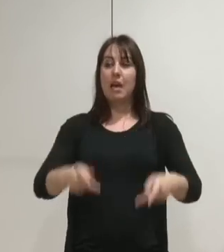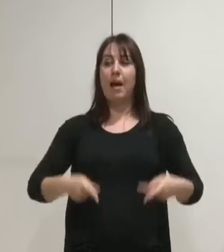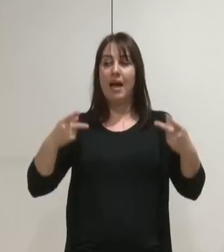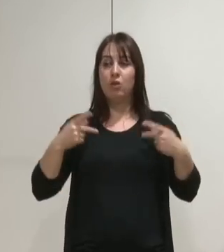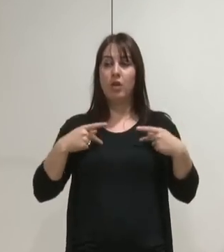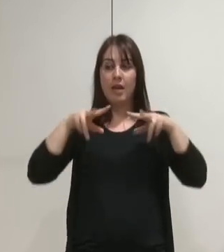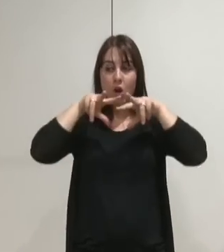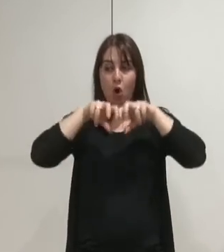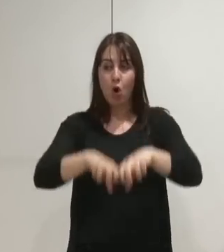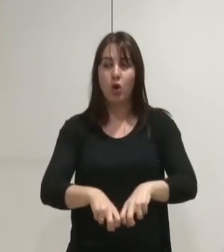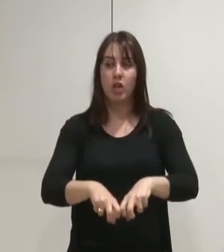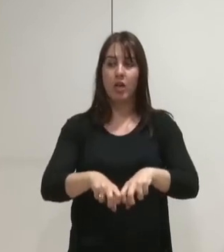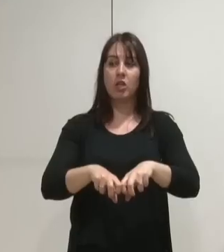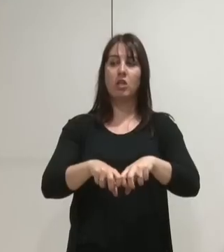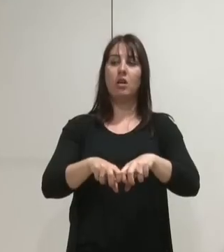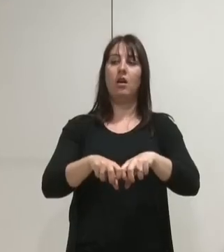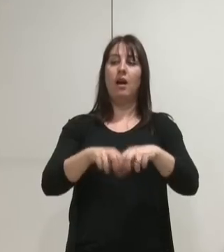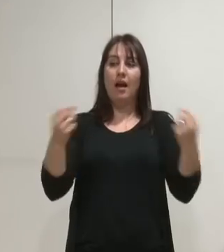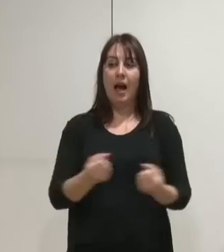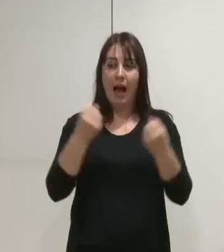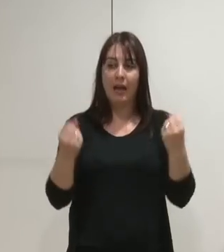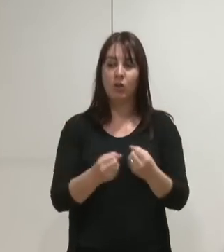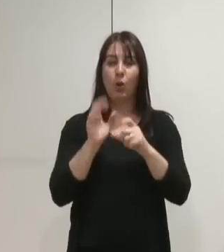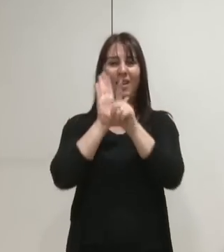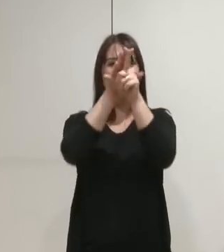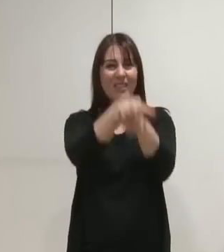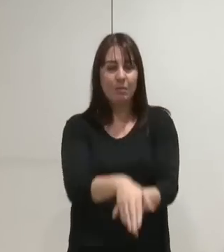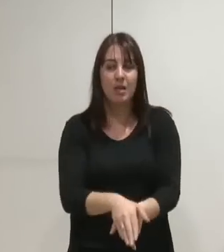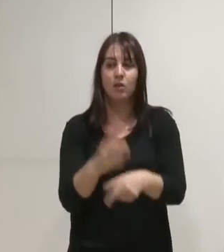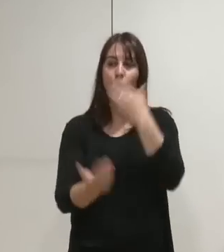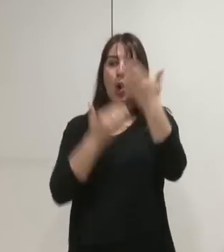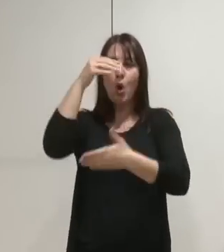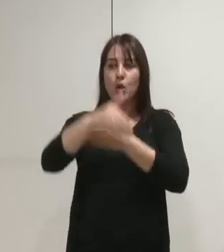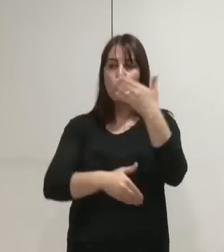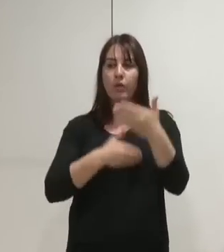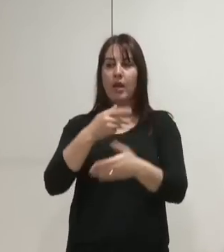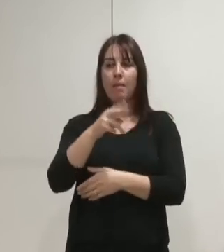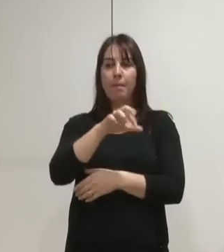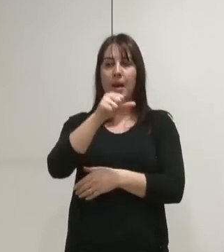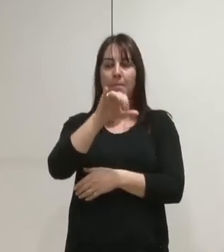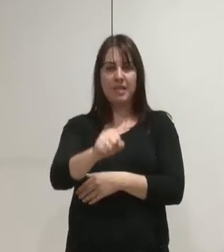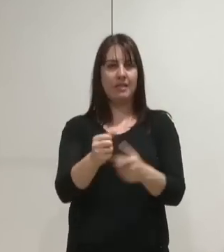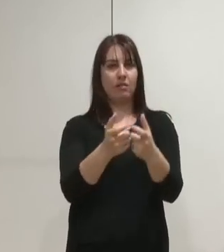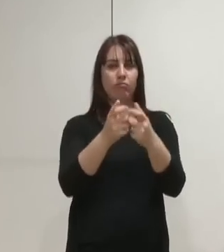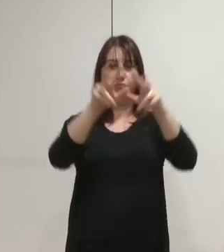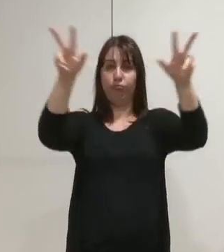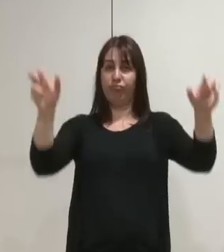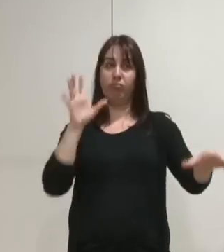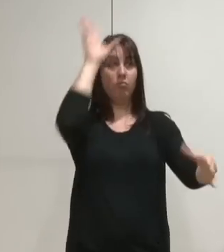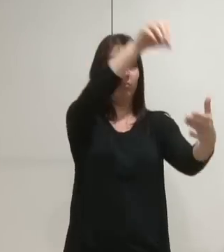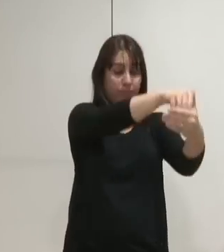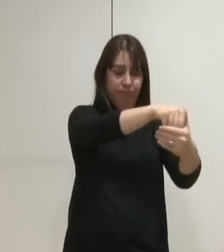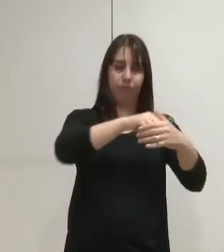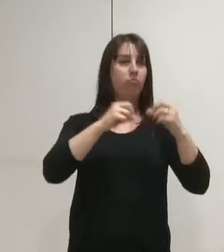de recherche et d'action sur les inégalités sociales et discriminations dans le cadre des journées du crémis bien et vous nous